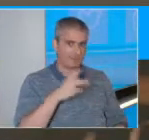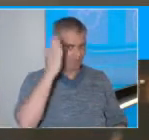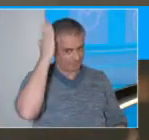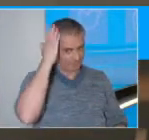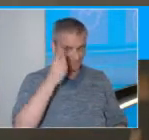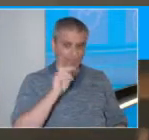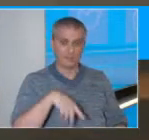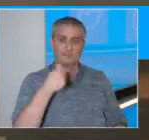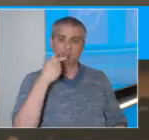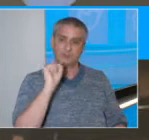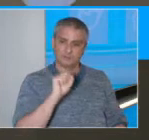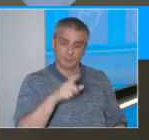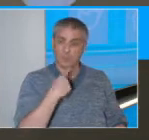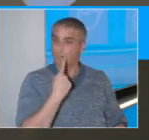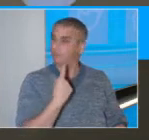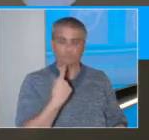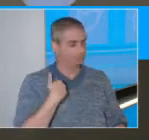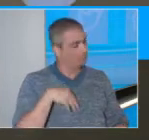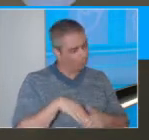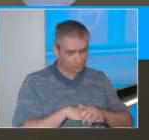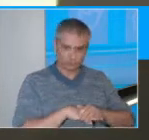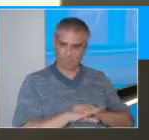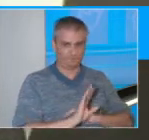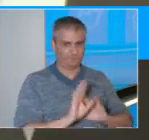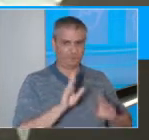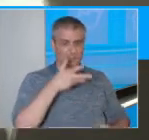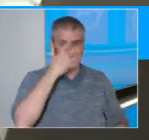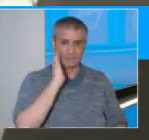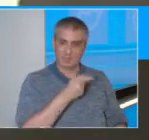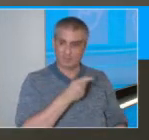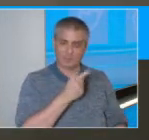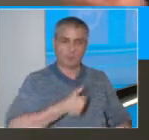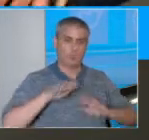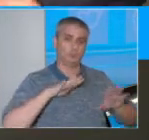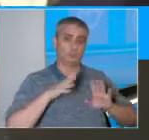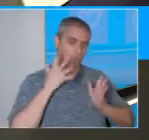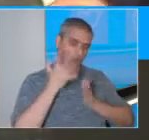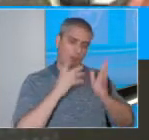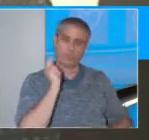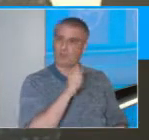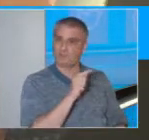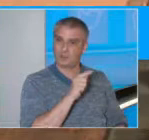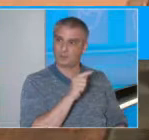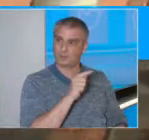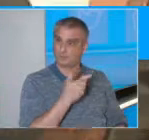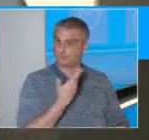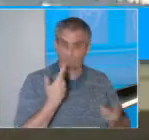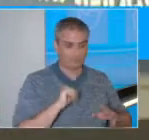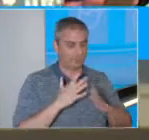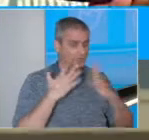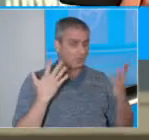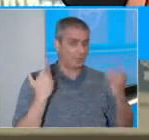נפתלי בנט, גם את גדעון סער, הם אומרים, לא נשב תחת יאיר לפיד, ראש הממשלה תוקף אותם. המפסיד